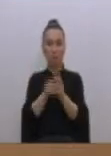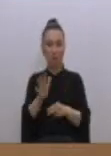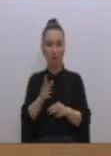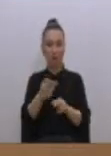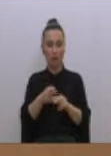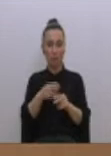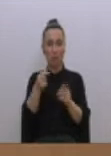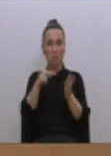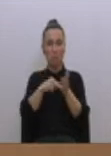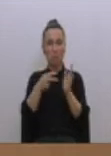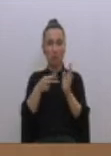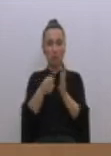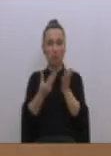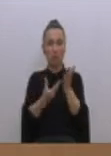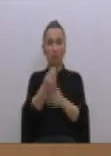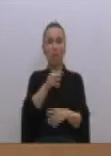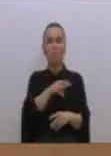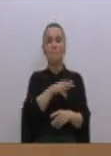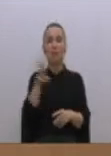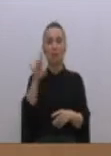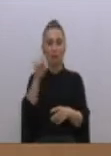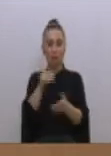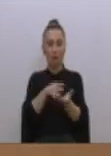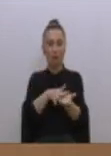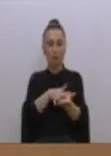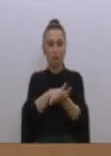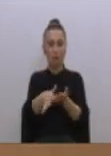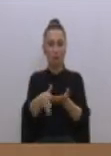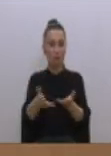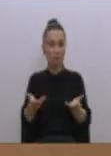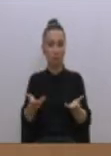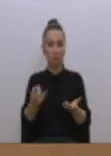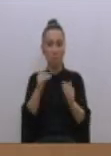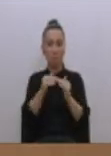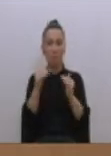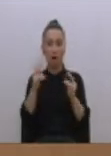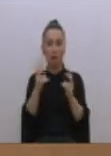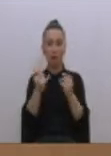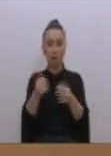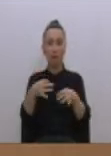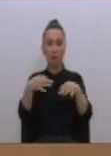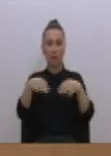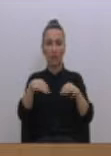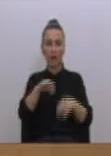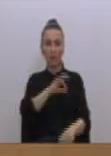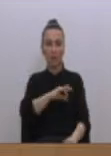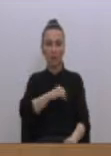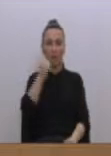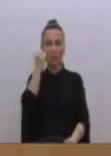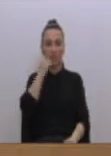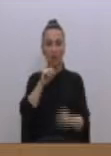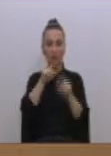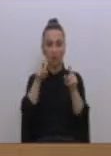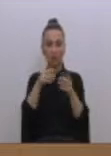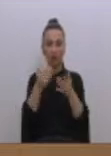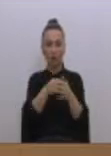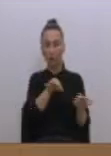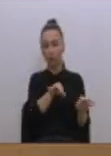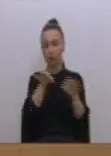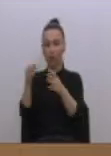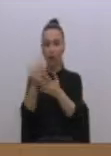და ამასობით იხდის მილიონობით ლარს ბავშვების ტრანსპორტირებისთვის ძველი სკოლიდან ახალ